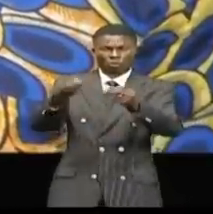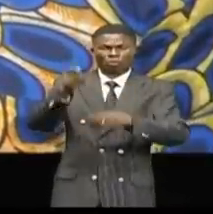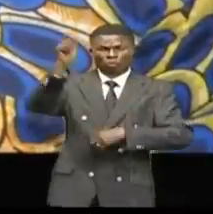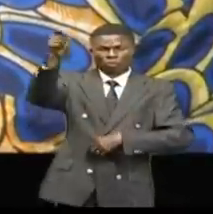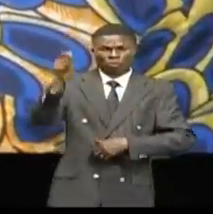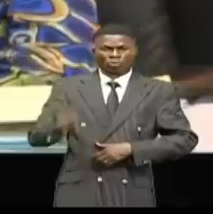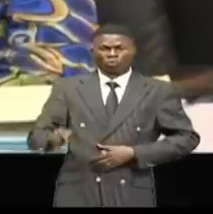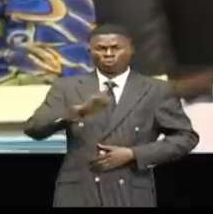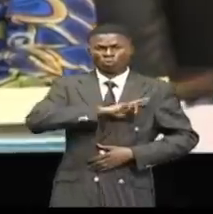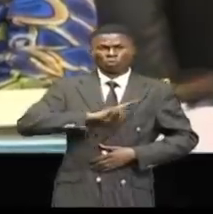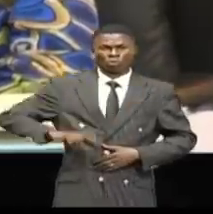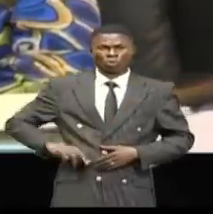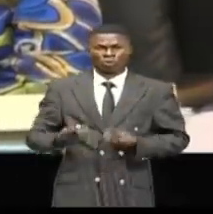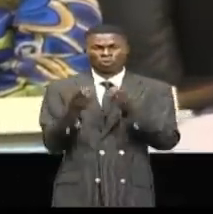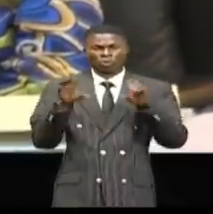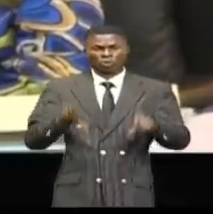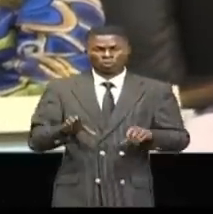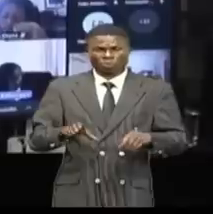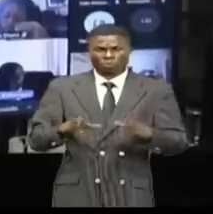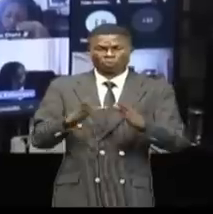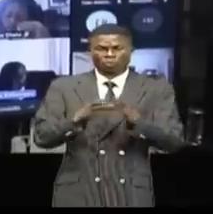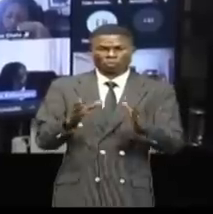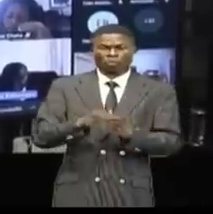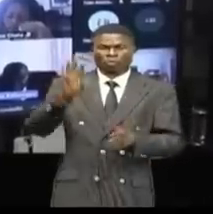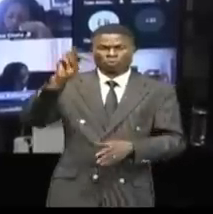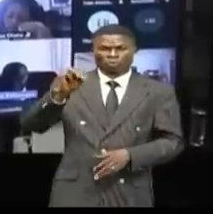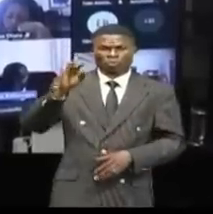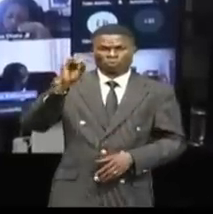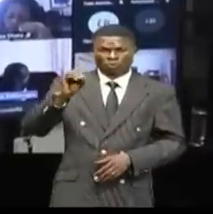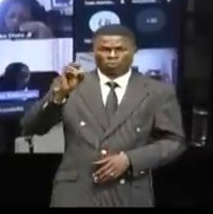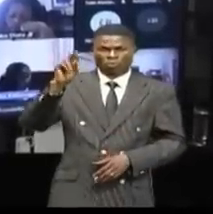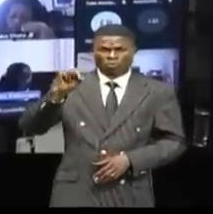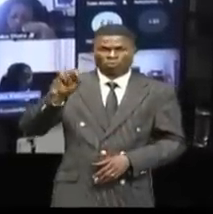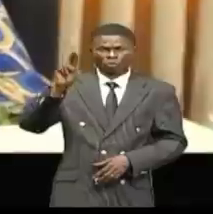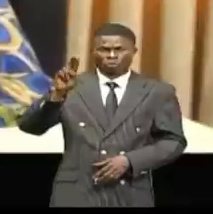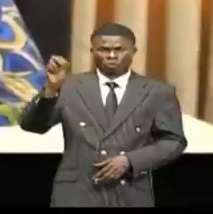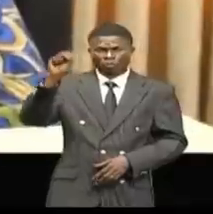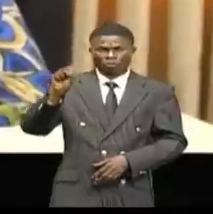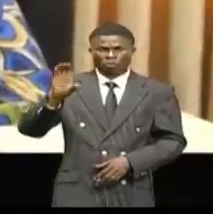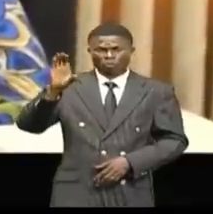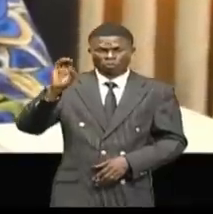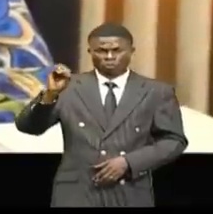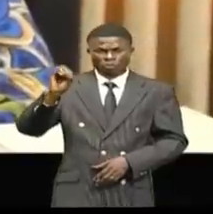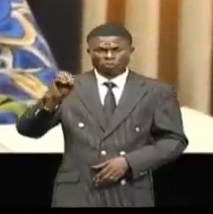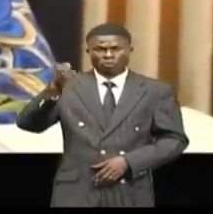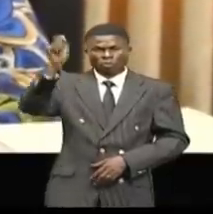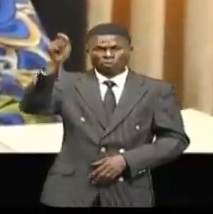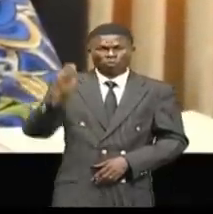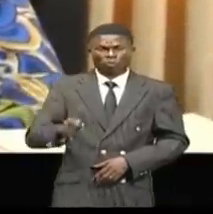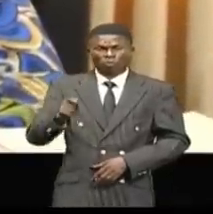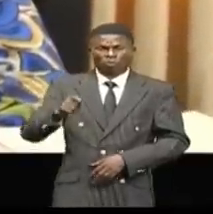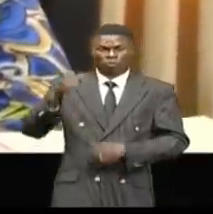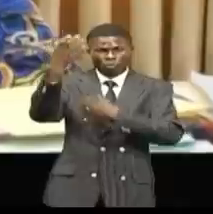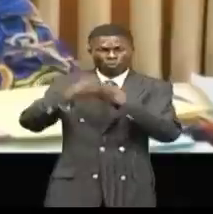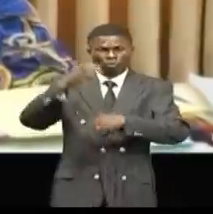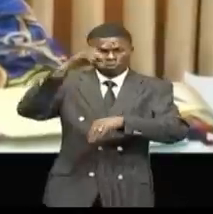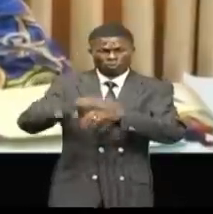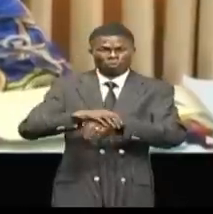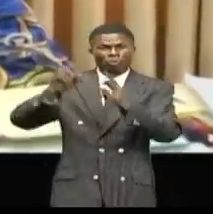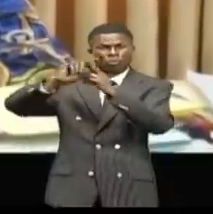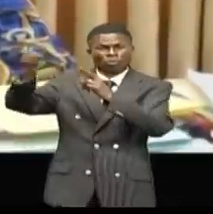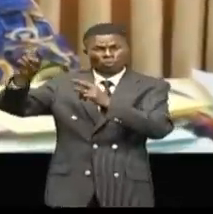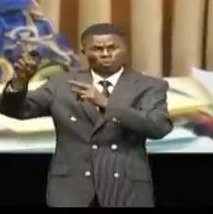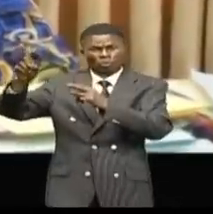la République démocratique du Congo par la MONUSCO à Kiwanja d'un élément de l'armée rwandaise et enfoui le rang